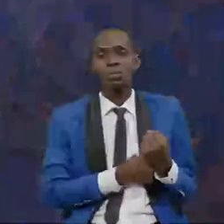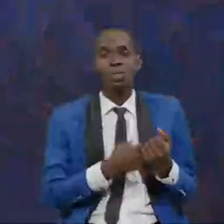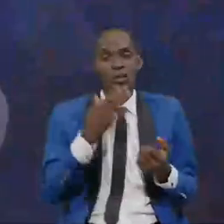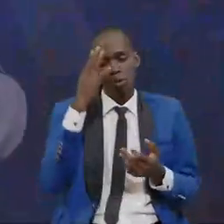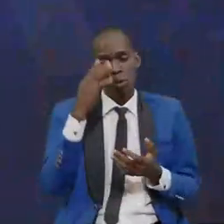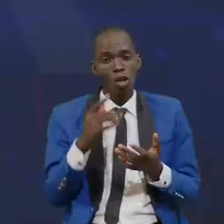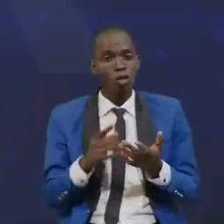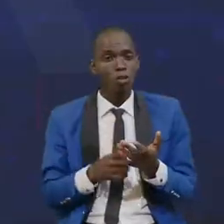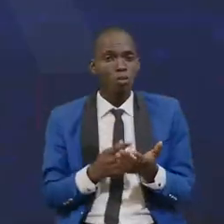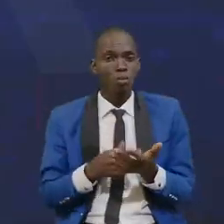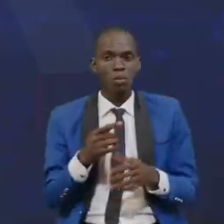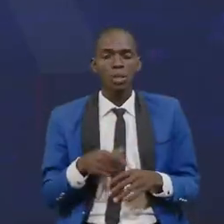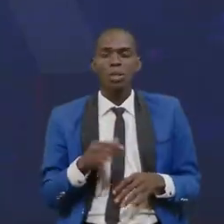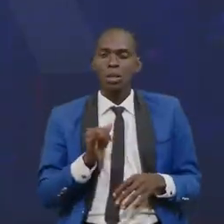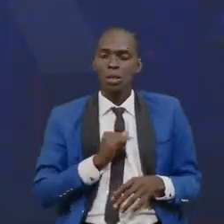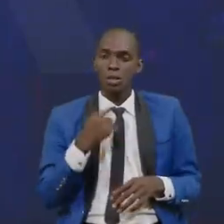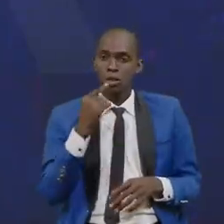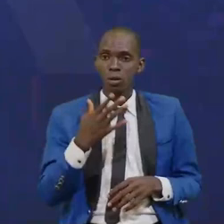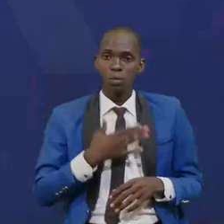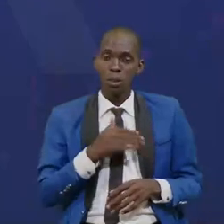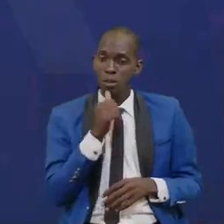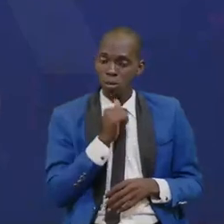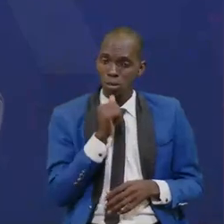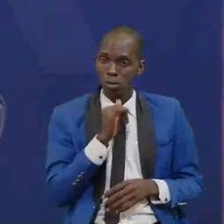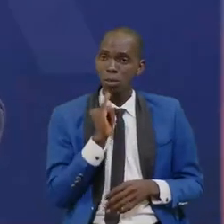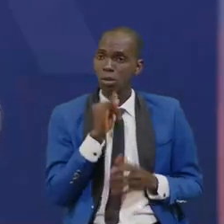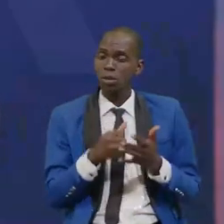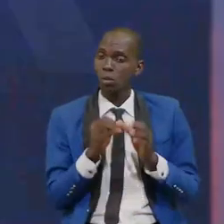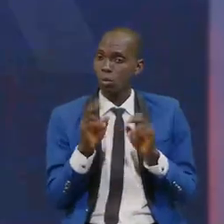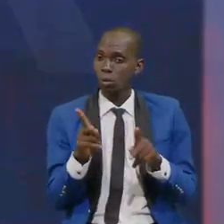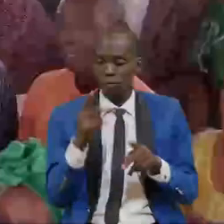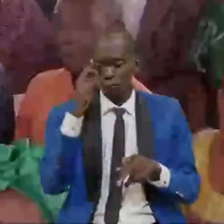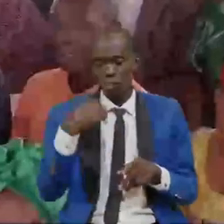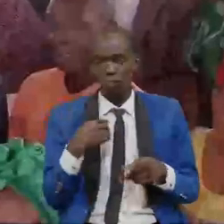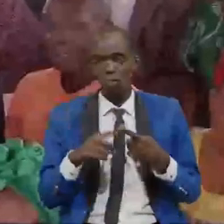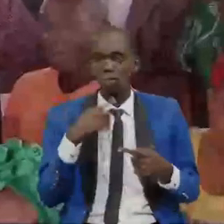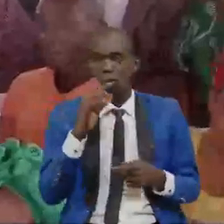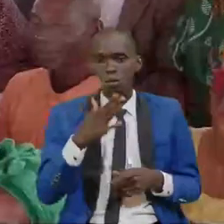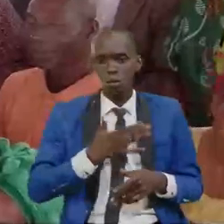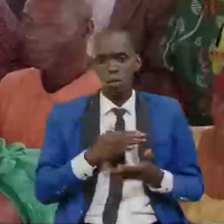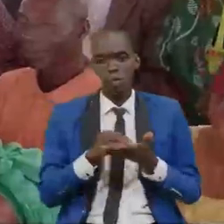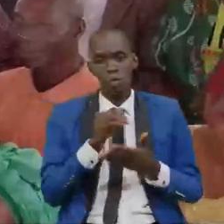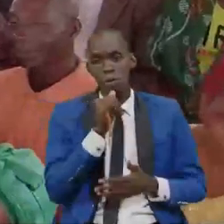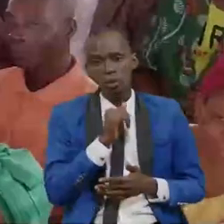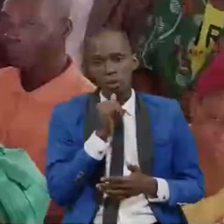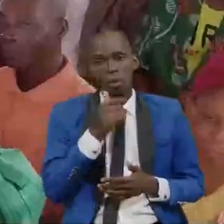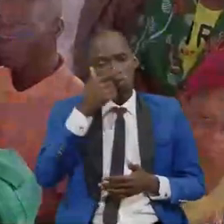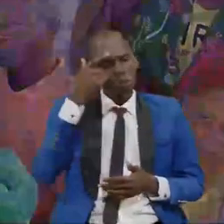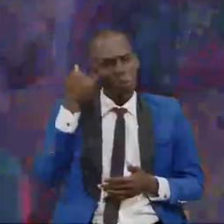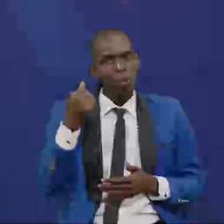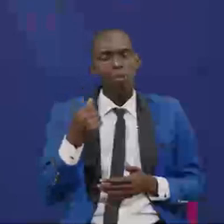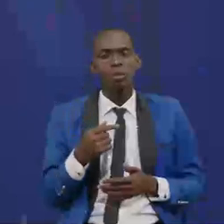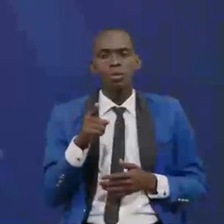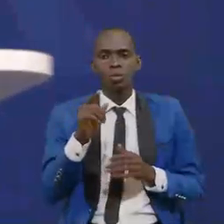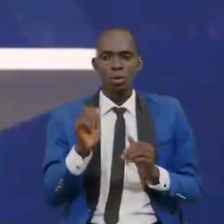Parfois, je vous donne mes secrets. Ça peut aller. J'ai dit, ça peut aller. Vous savez,